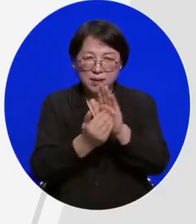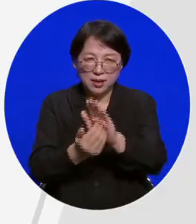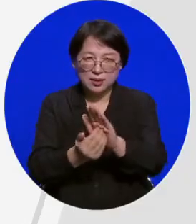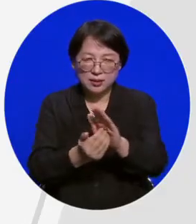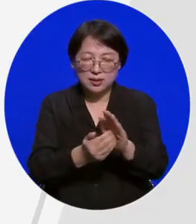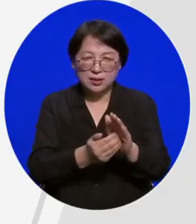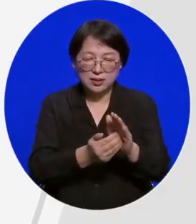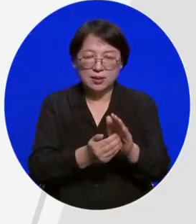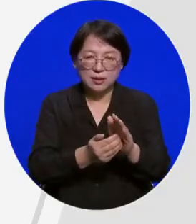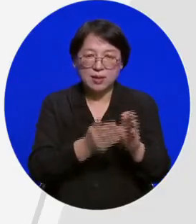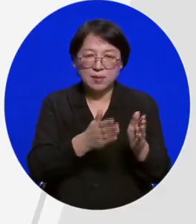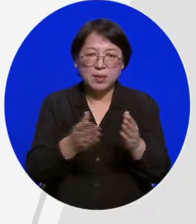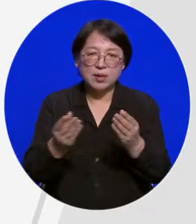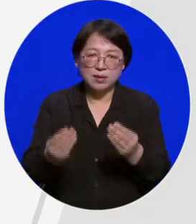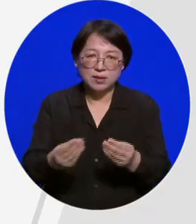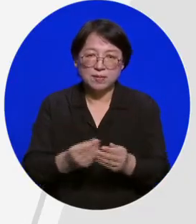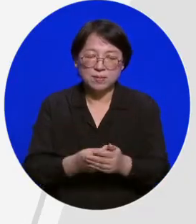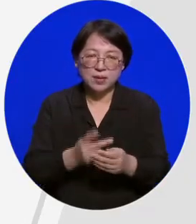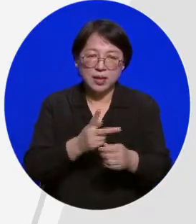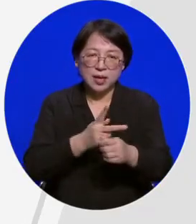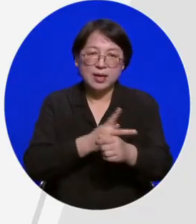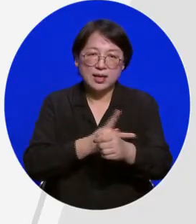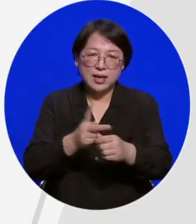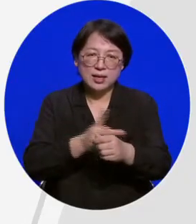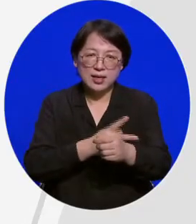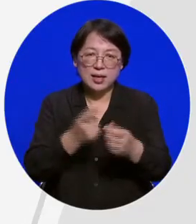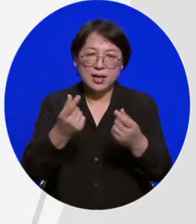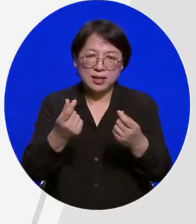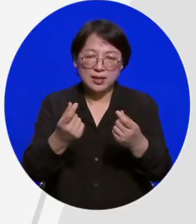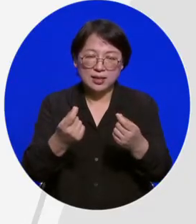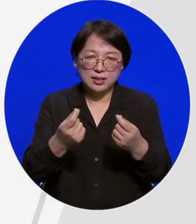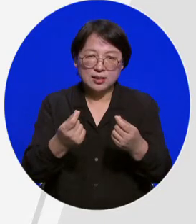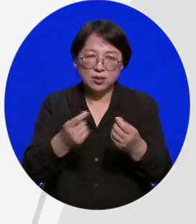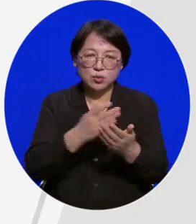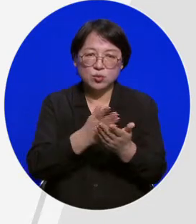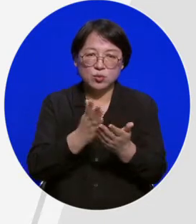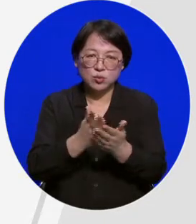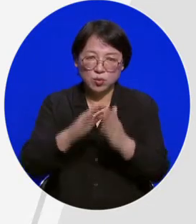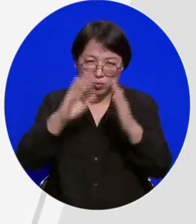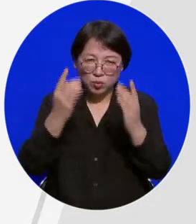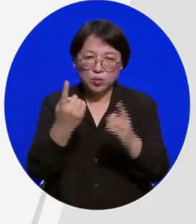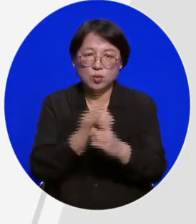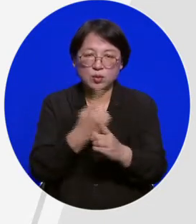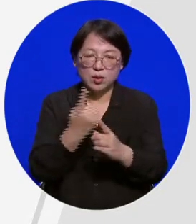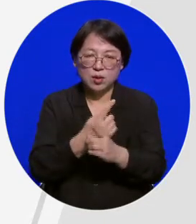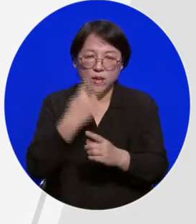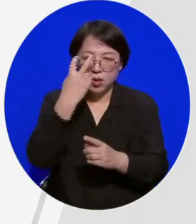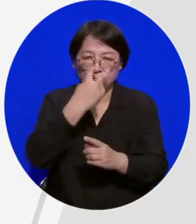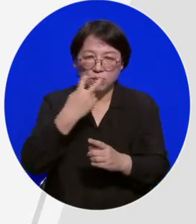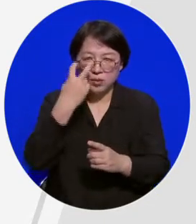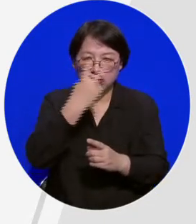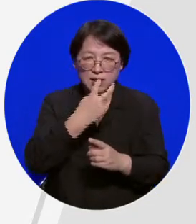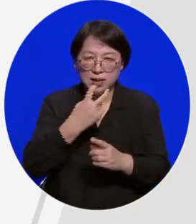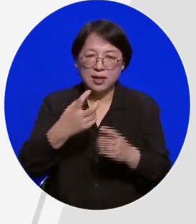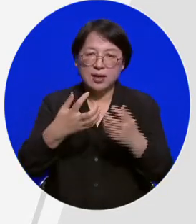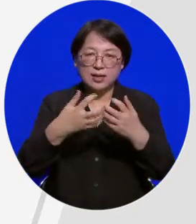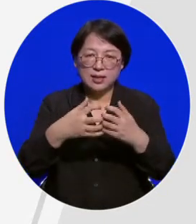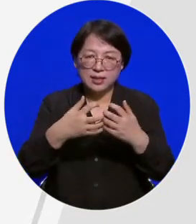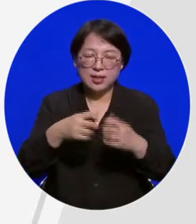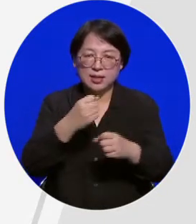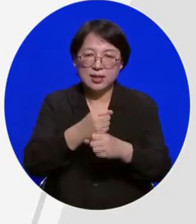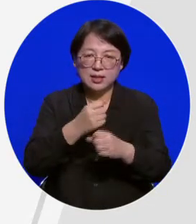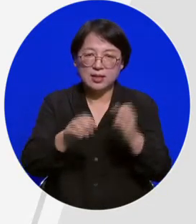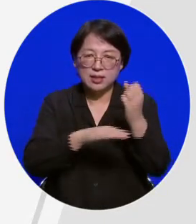먼저 사고가 난 KTX와 같은 차종의 차륜을 전체 교체하고 차륜 검사와 주행장치 제작 기준을 유럽